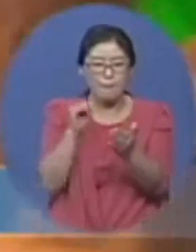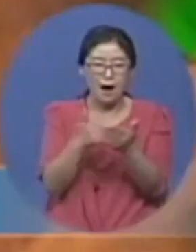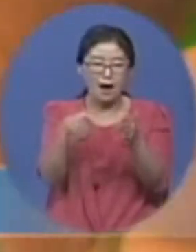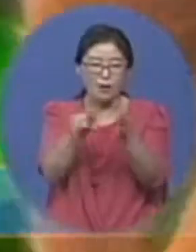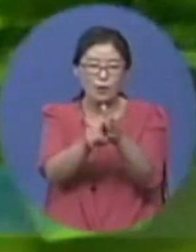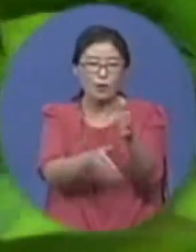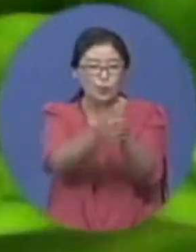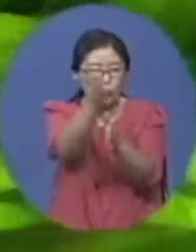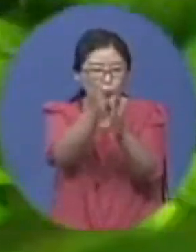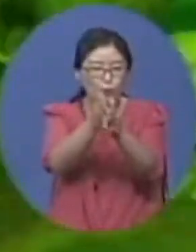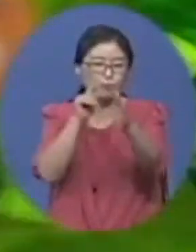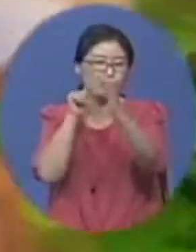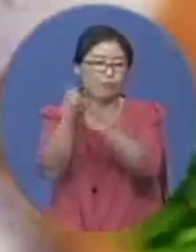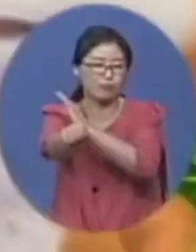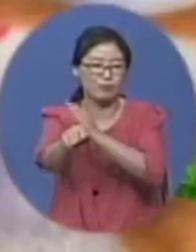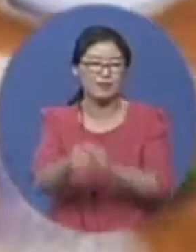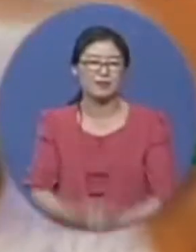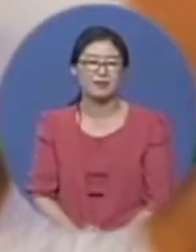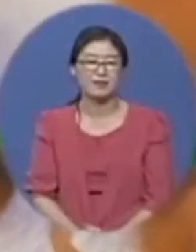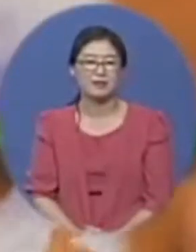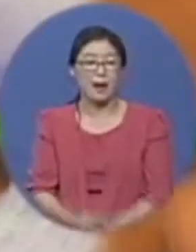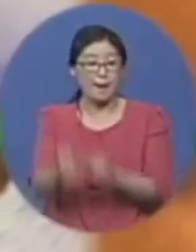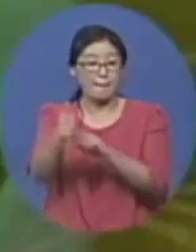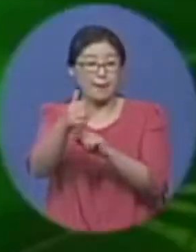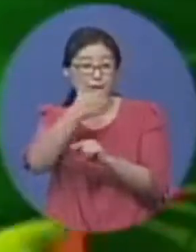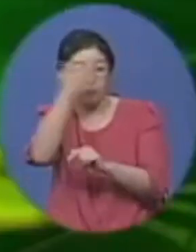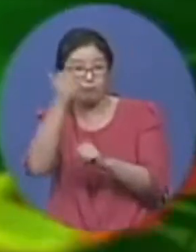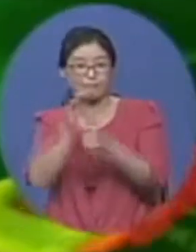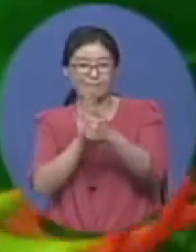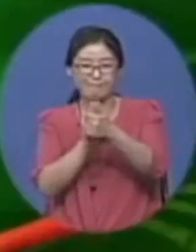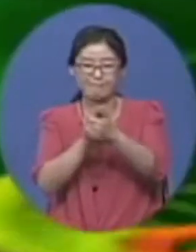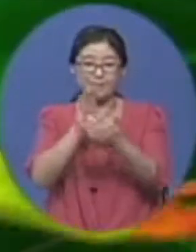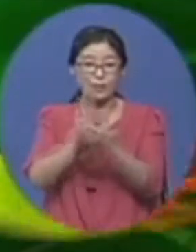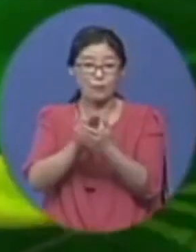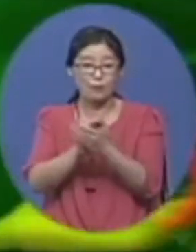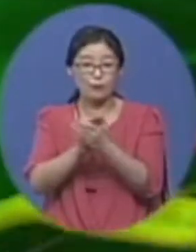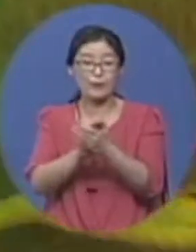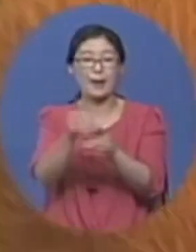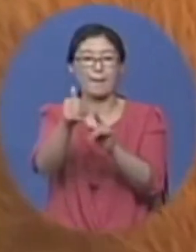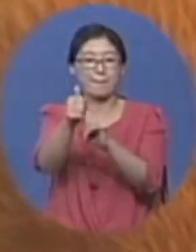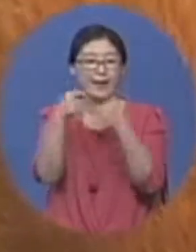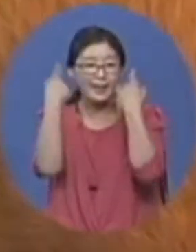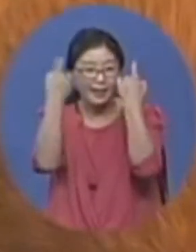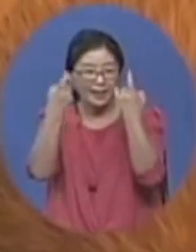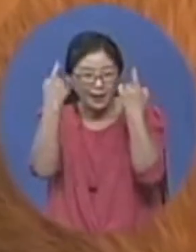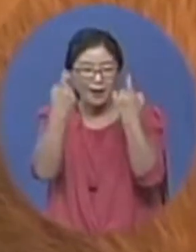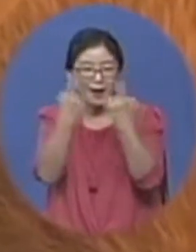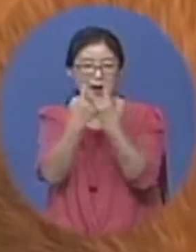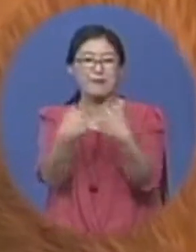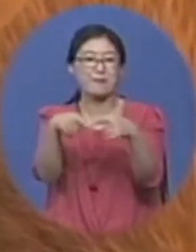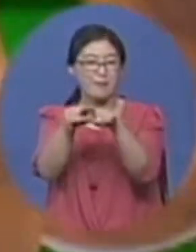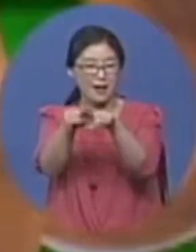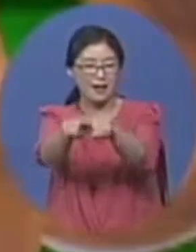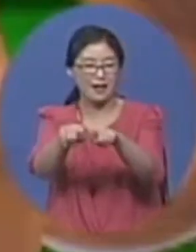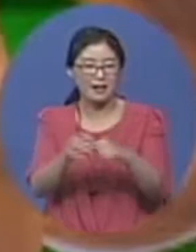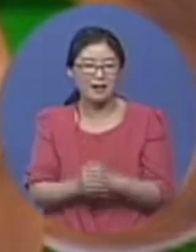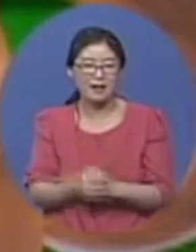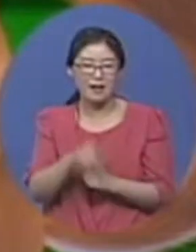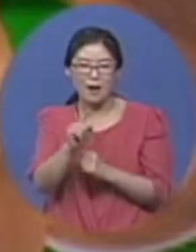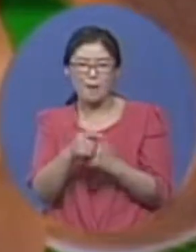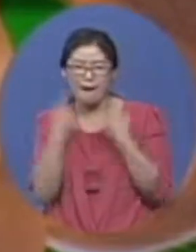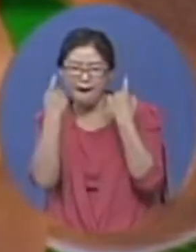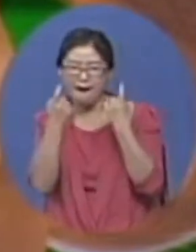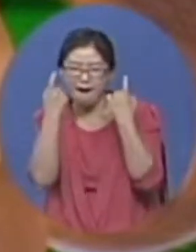가겠다고 결심합니다. 그의 꿈을 응원하는 절친들도 빌리의 여행에 함께하며 이들은 아슬아슬한